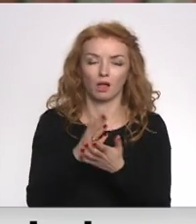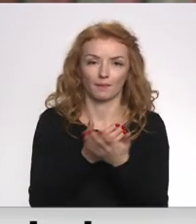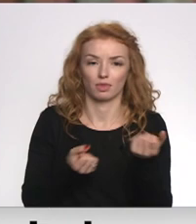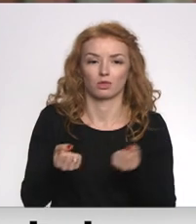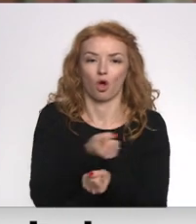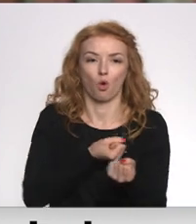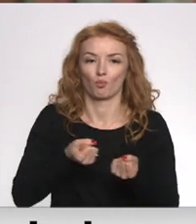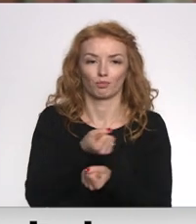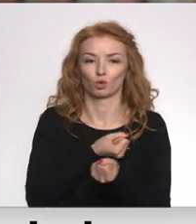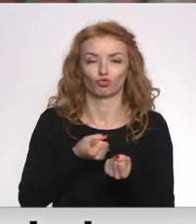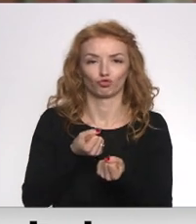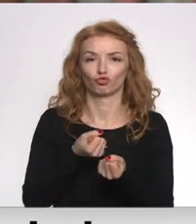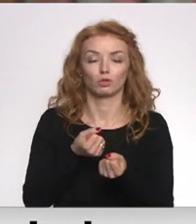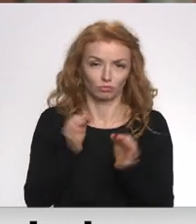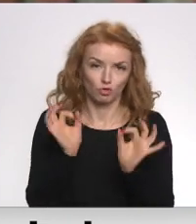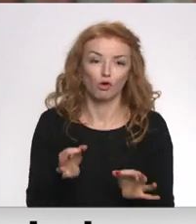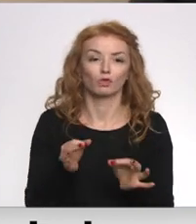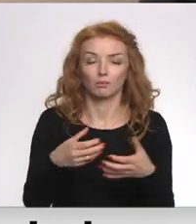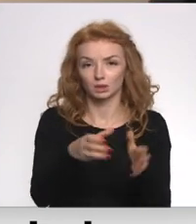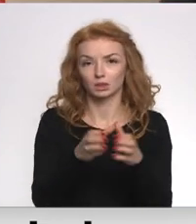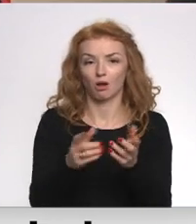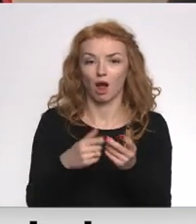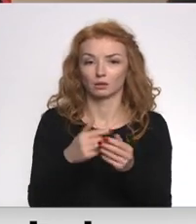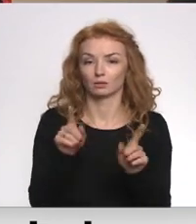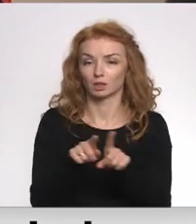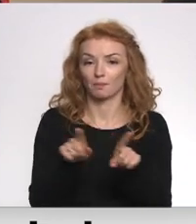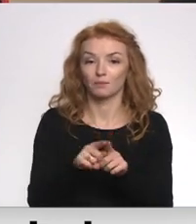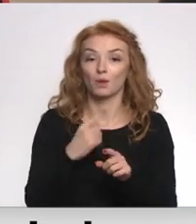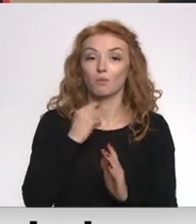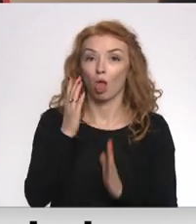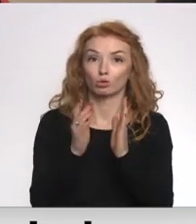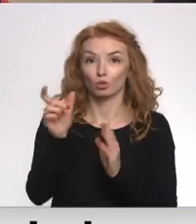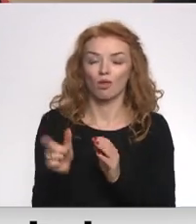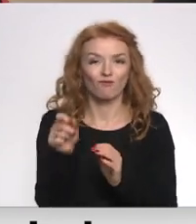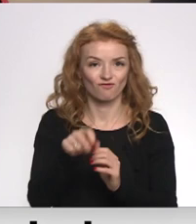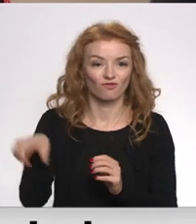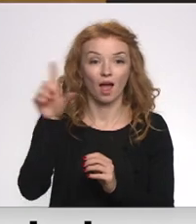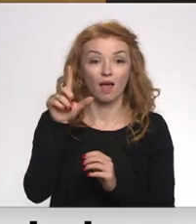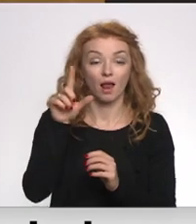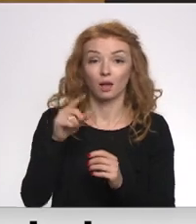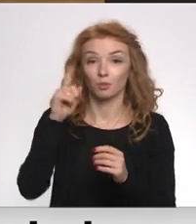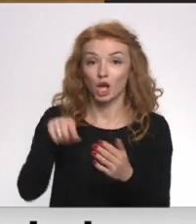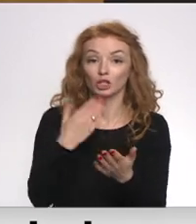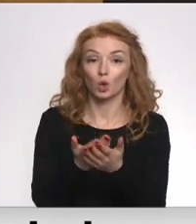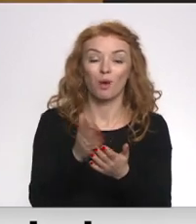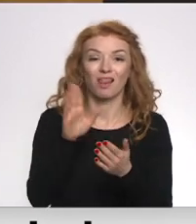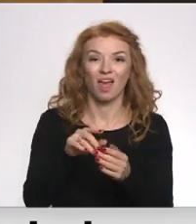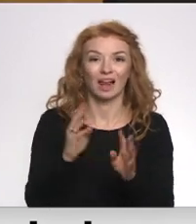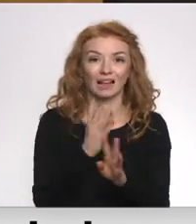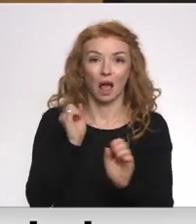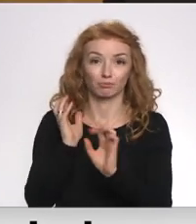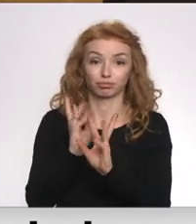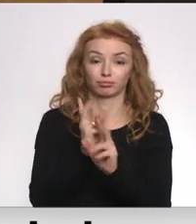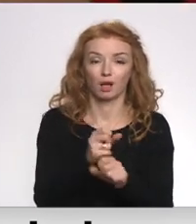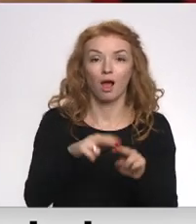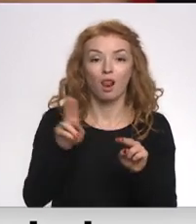būtu taupījušas un tos iecirkņu skaitus. Balsotāju gan bija vairāk. Viens no priekšlikumiem, lai rindas neveidotos tik garas, būtu